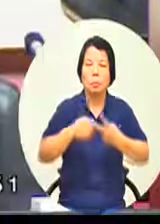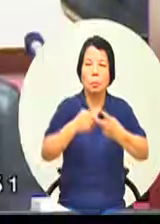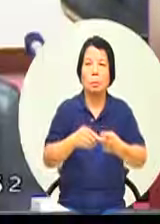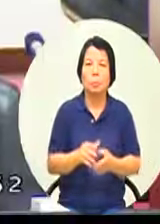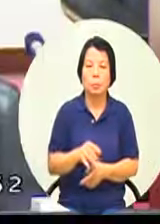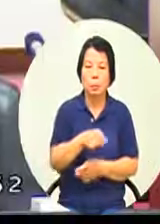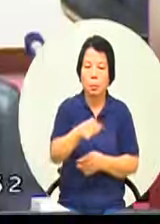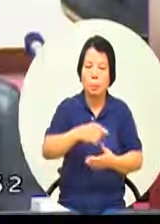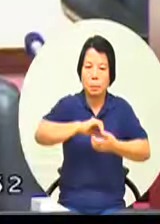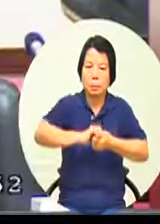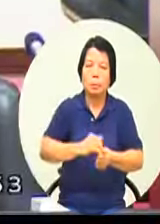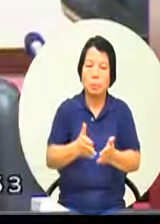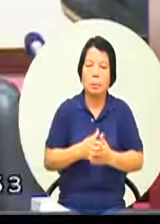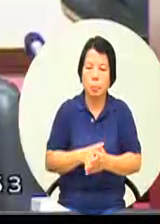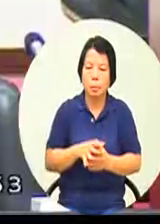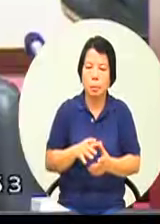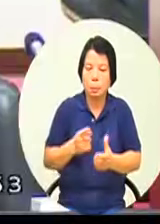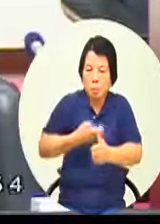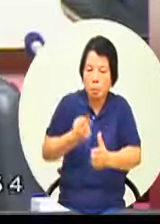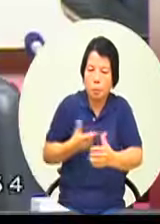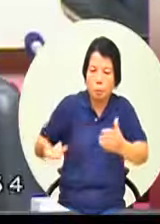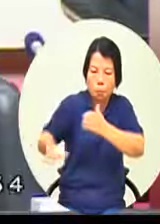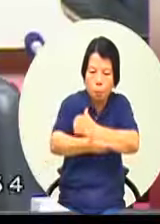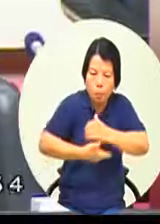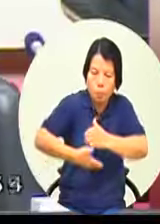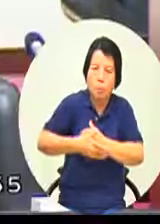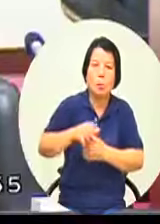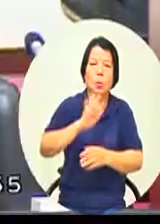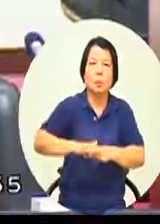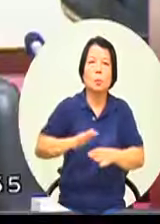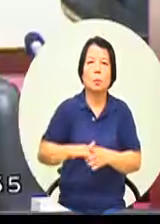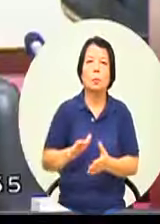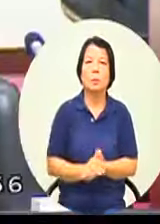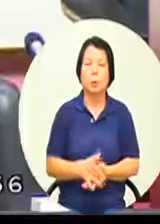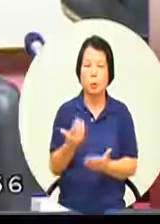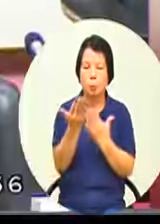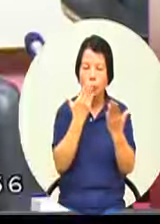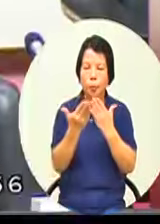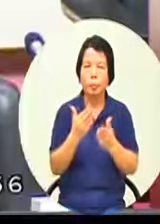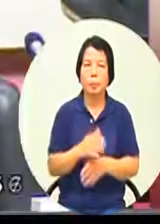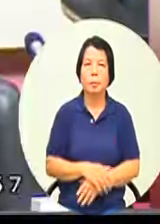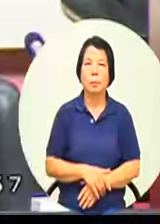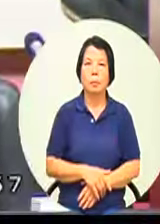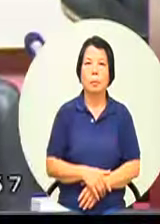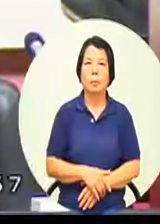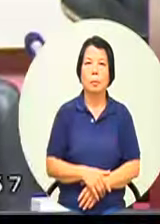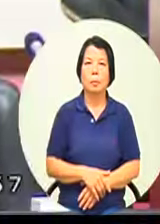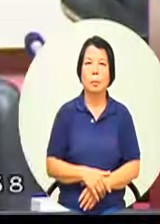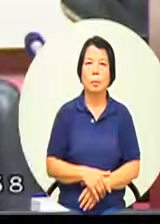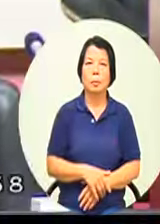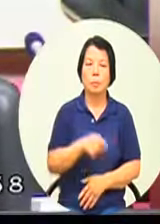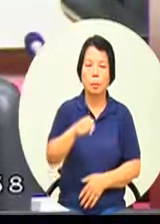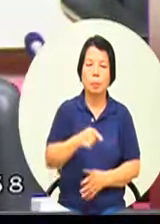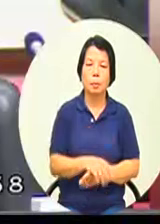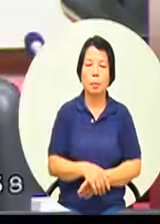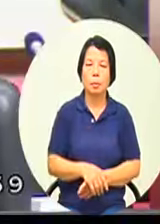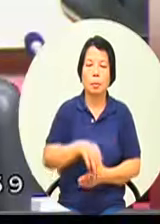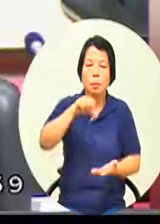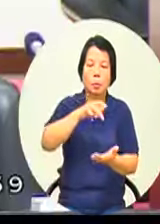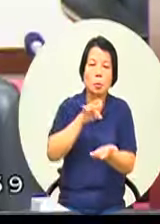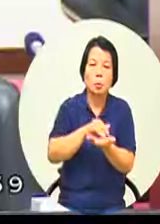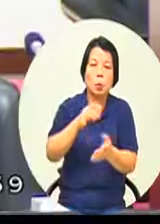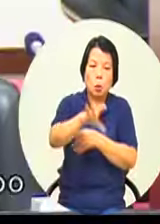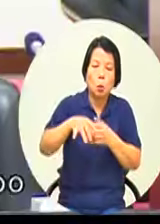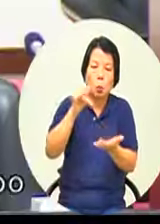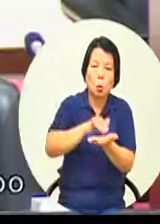他们一定做采收的一个动作。那我们也很清楚啊，很清楚，就是这个农药的用